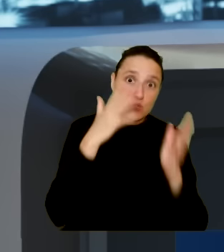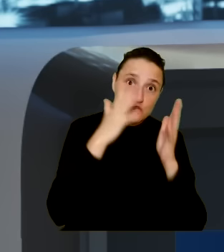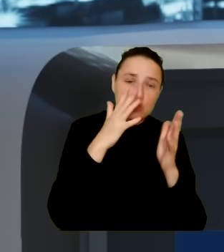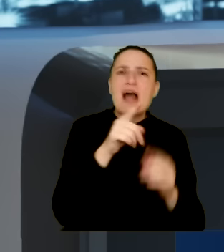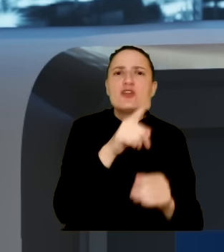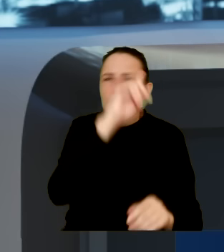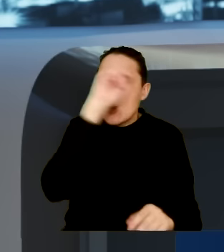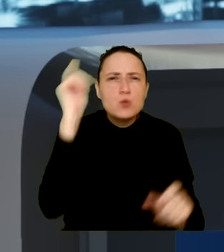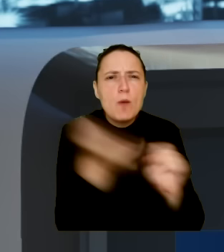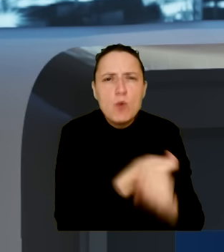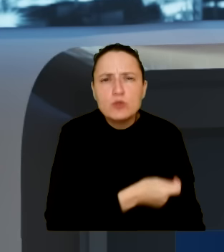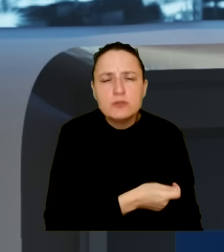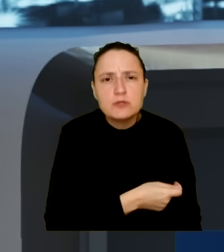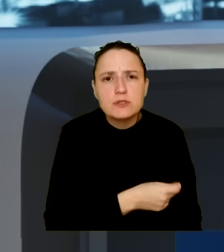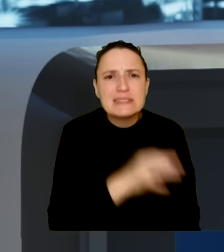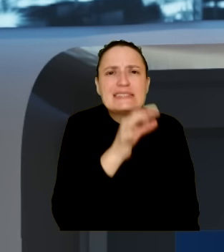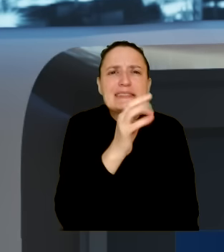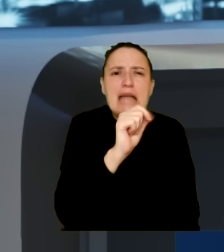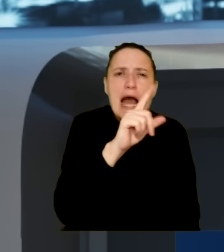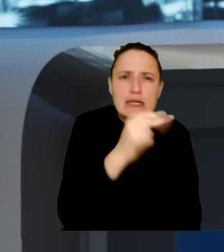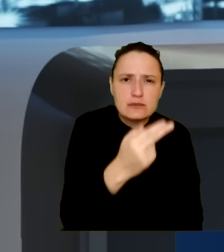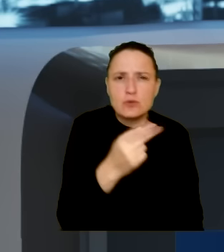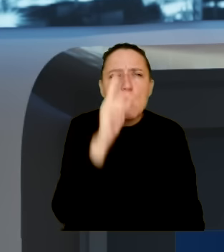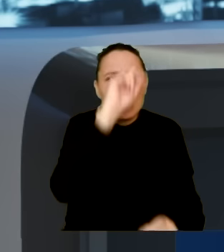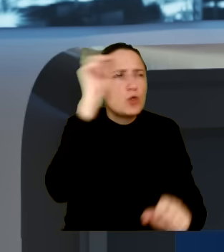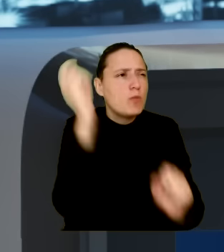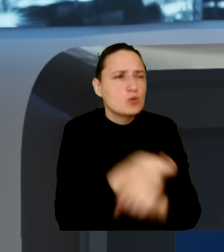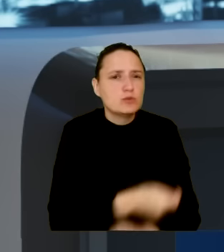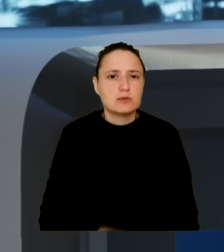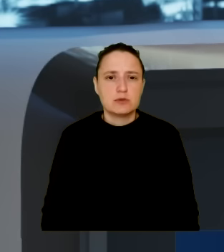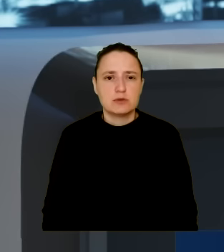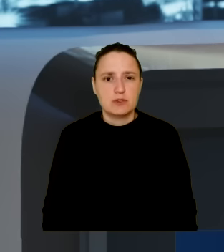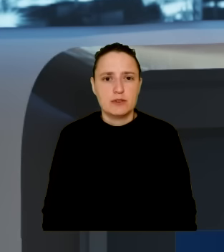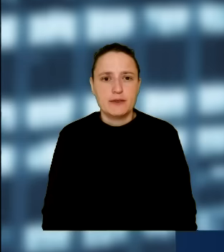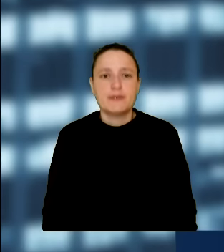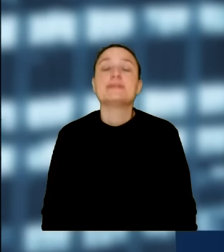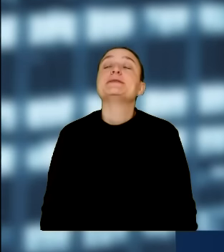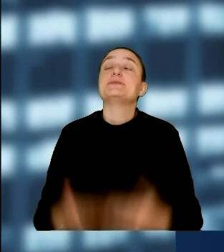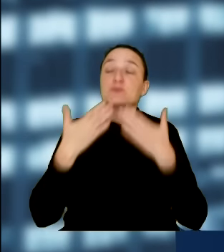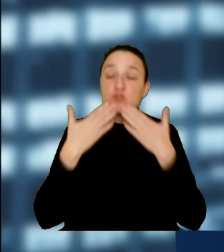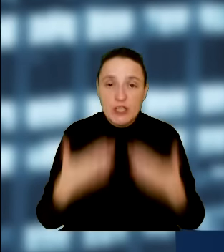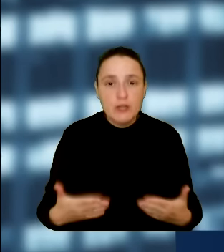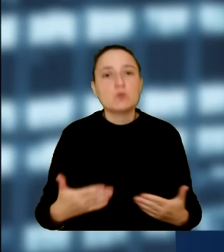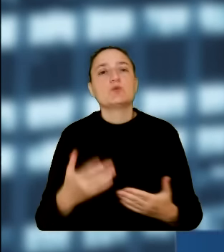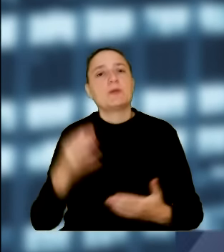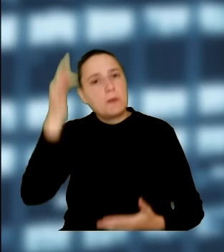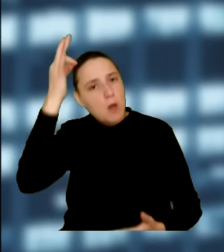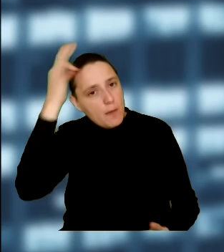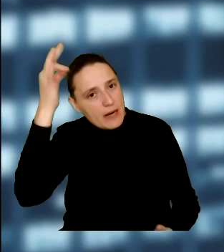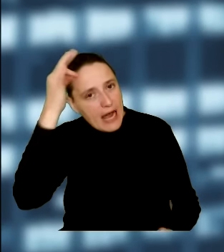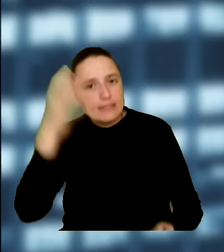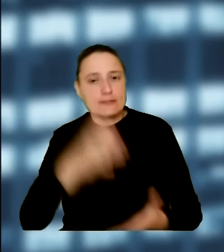Po prostu ludobójców. Dziękuję bardzo. Ludobójcy w dalszym ciągu bardzo uprzejmie dziękuję i